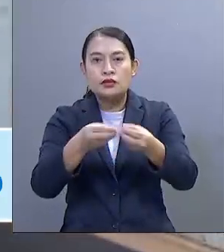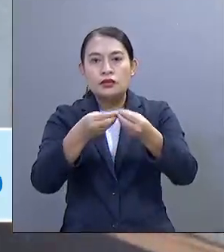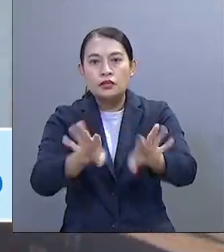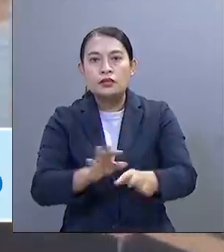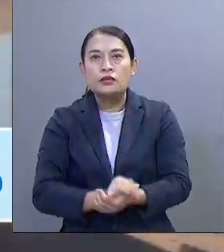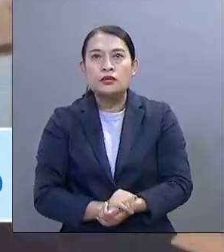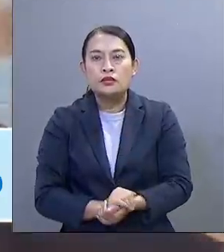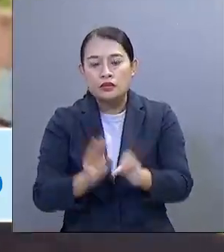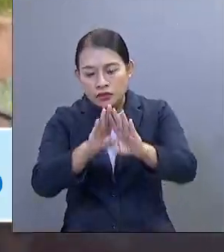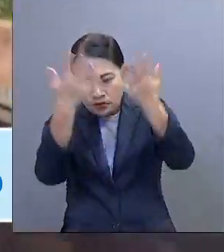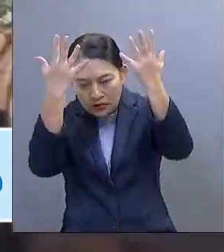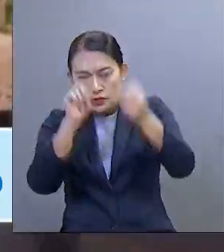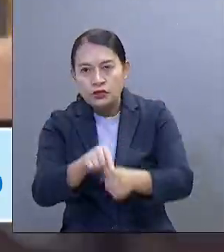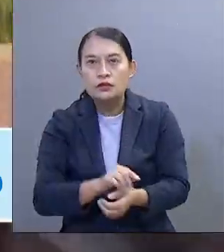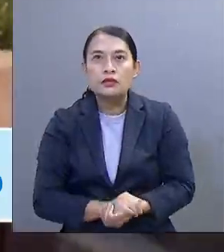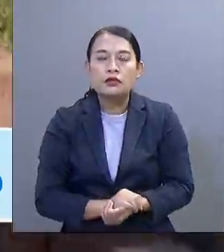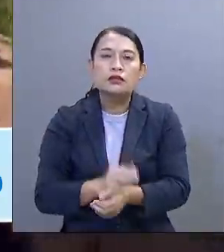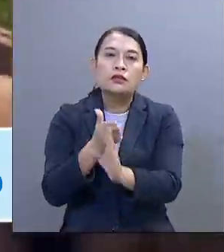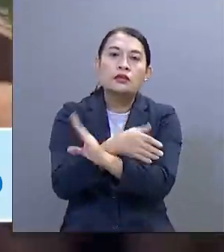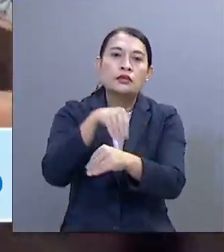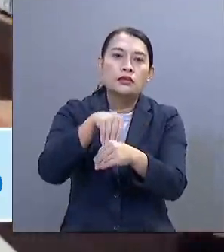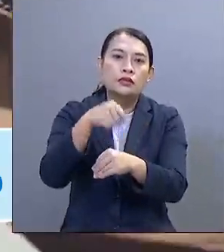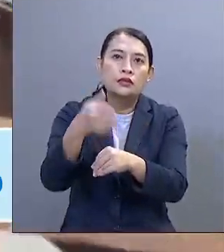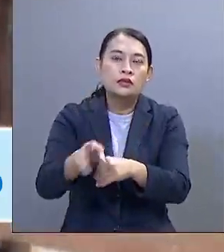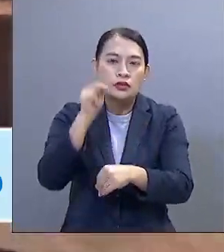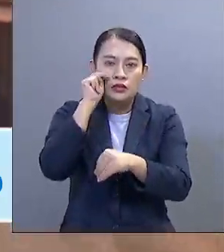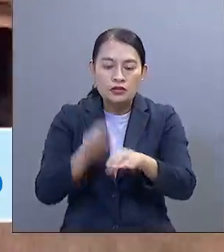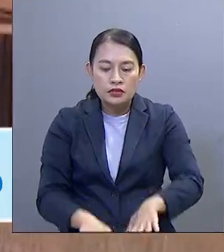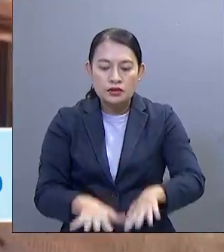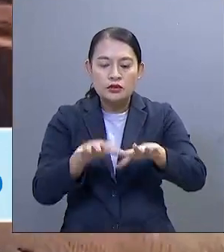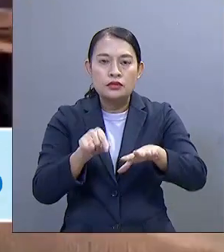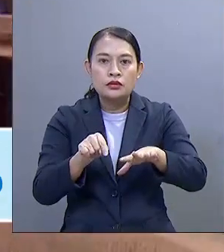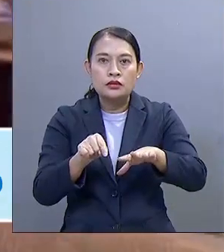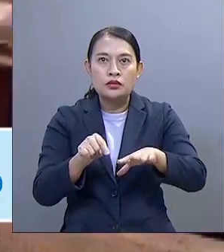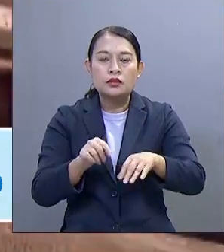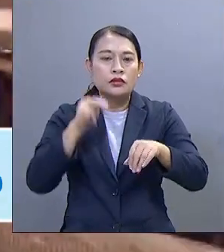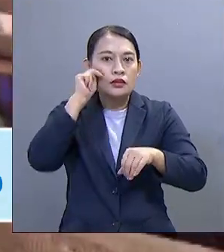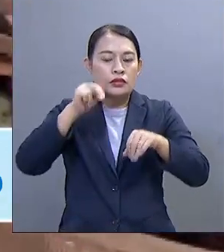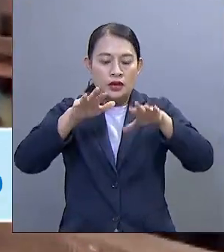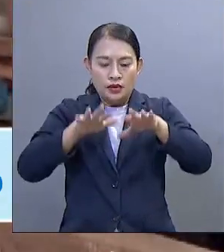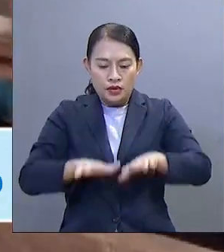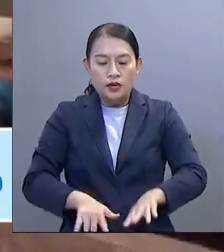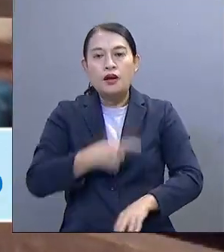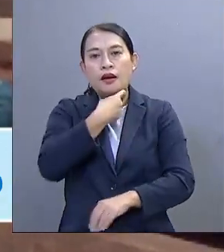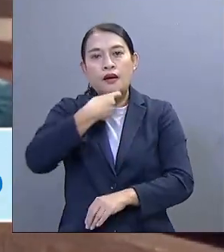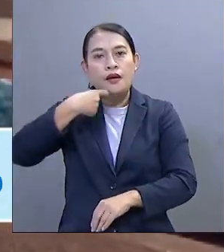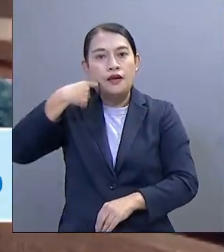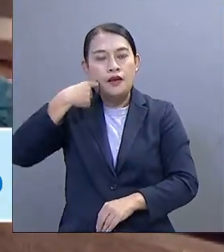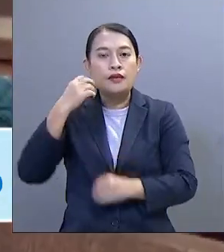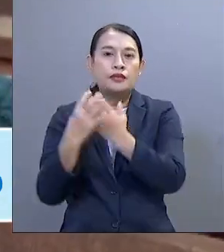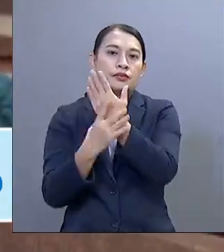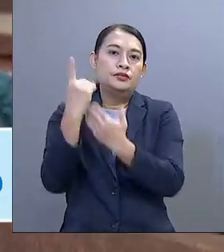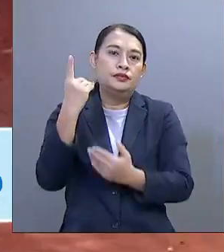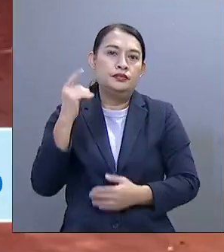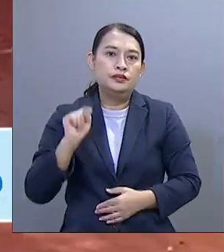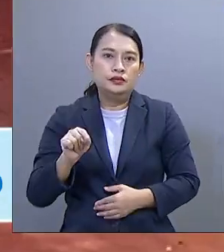ไม่ได้ ต่อนหน้านี้ก็อยู่ไม่ได้แล้วนะเพระอน้ำ Sei fighters ค่ะ เพรน้ำลดลมา เพียงแทหมดๆ ท